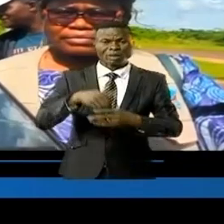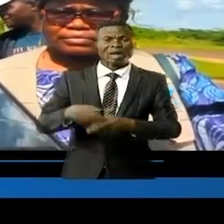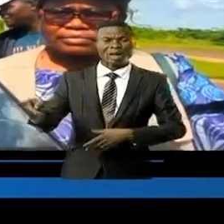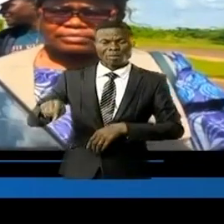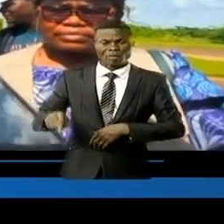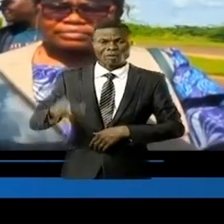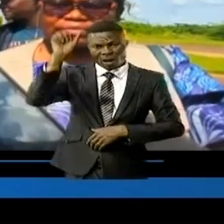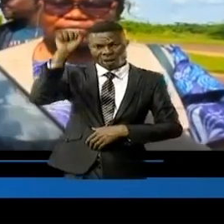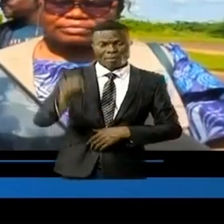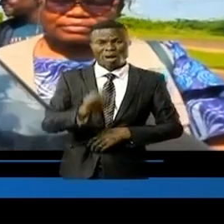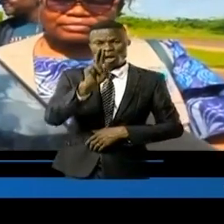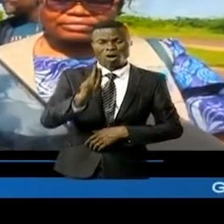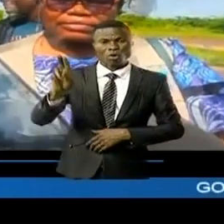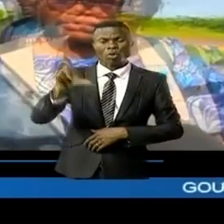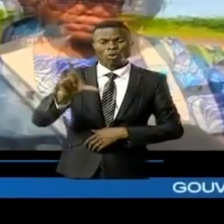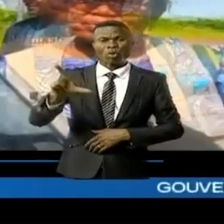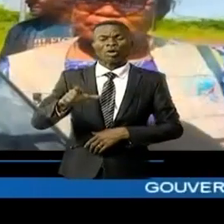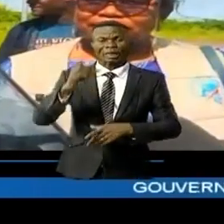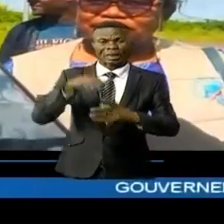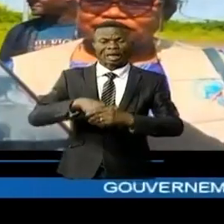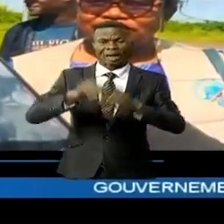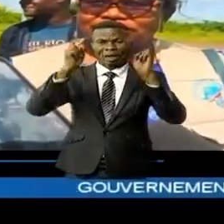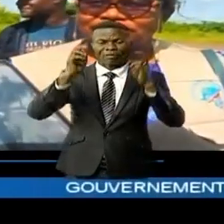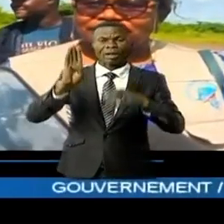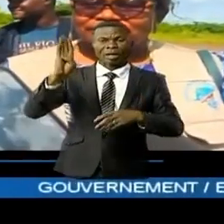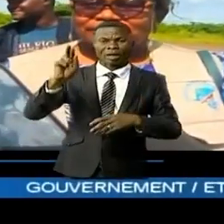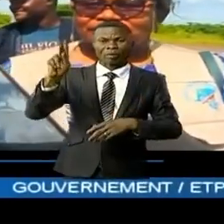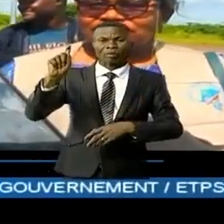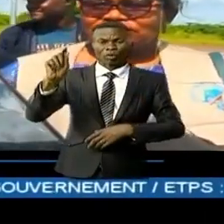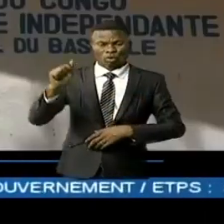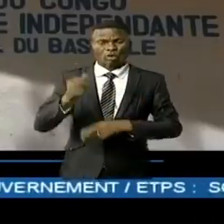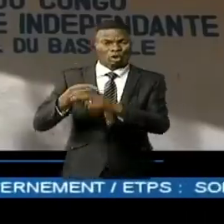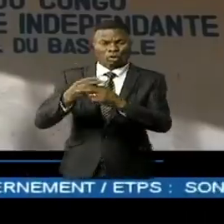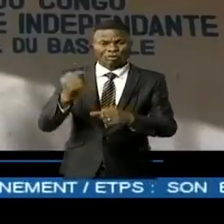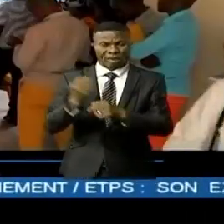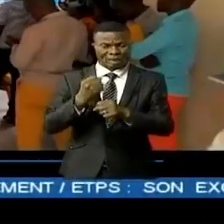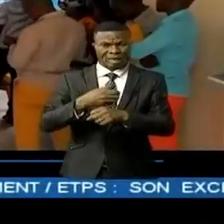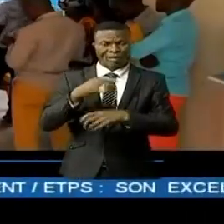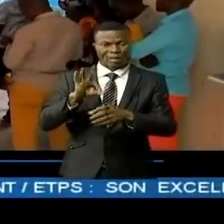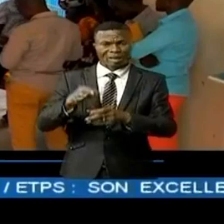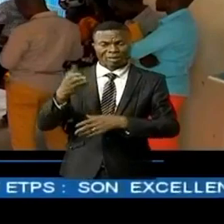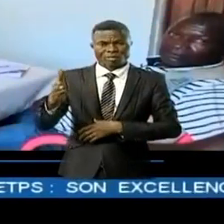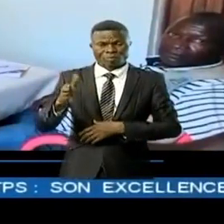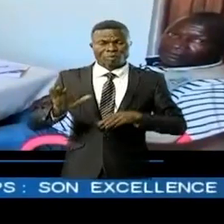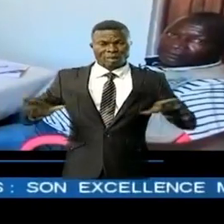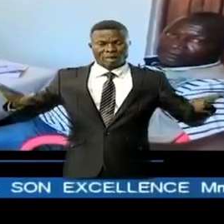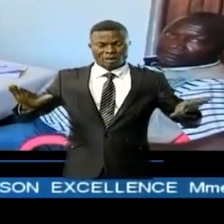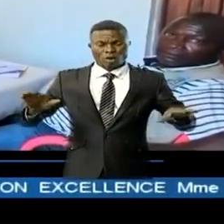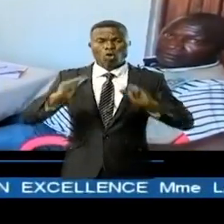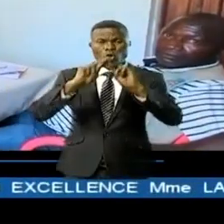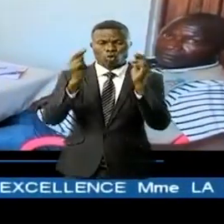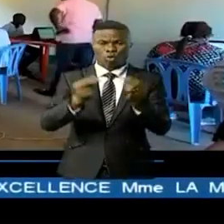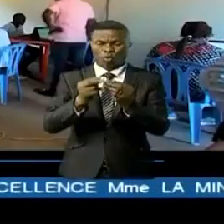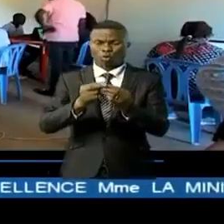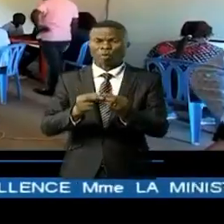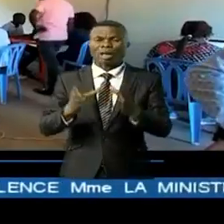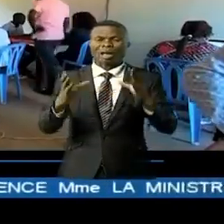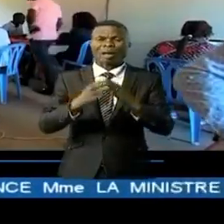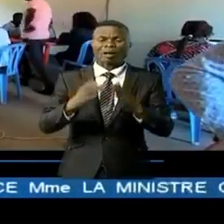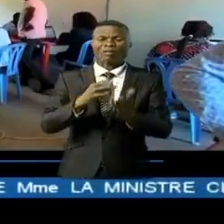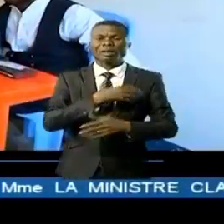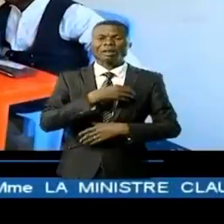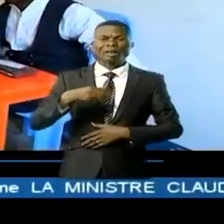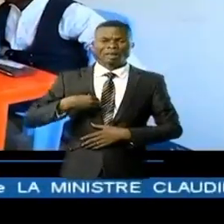du Bas-Uélé, précisément à Bouta, pour superviser toutes ces opérations. Juste après l'aéroport, la délégation, conduite par